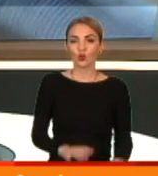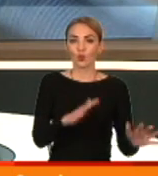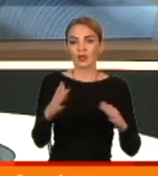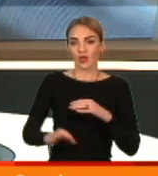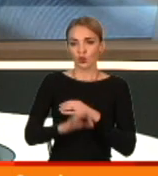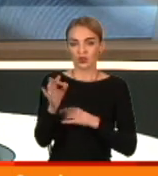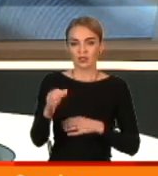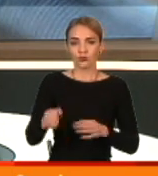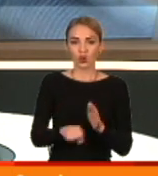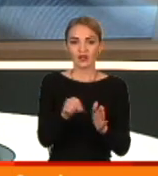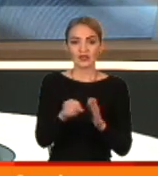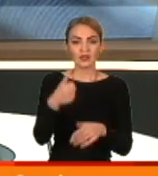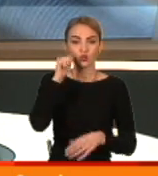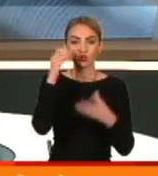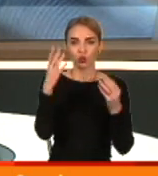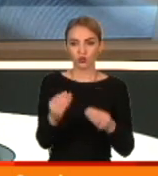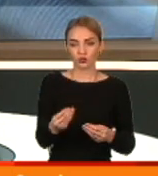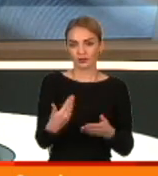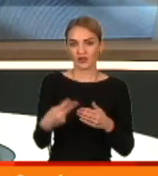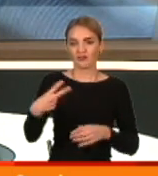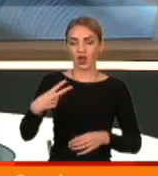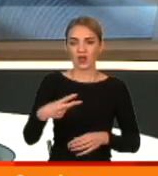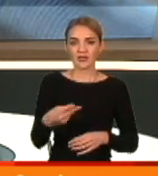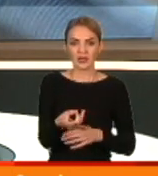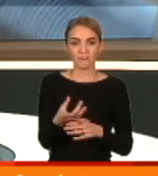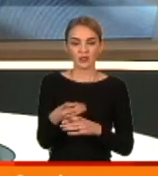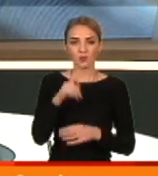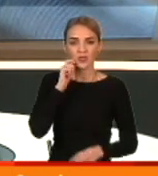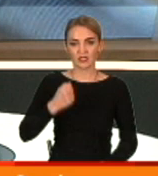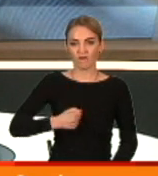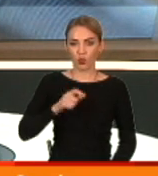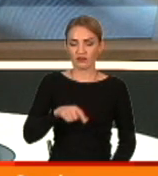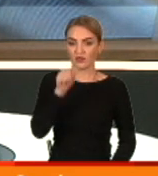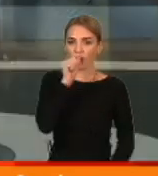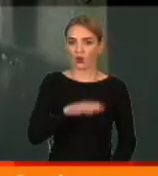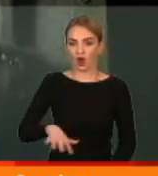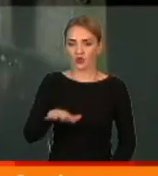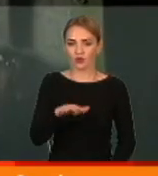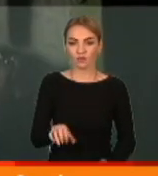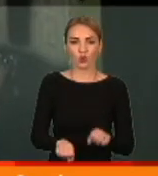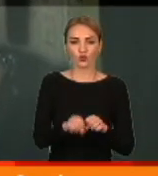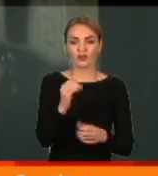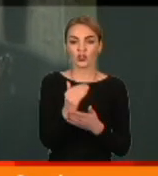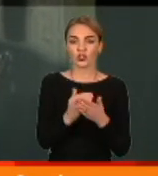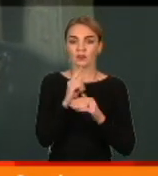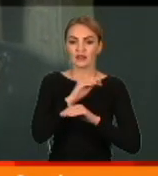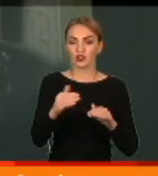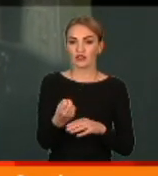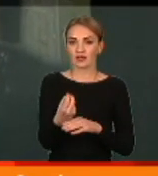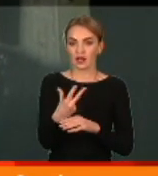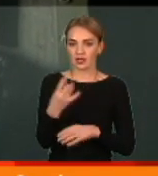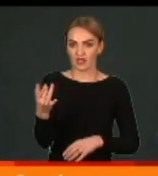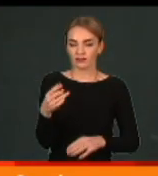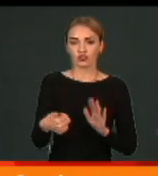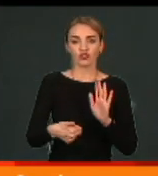на Сході. Там бойовики за минулу добу випустили понад 20 мін в українських воїнів. На Луганщині порушували режим тиші 13 разів